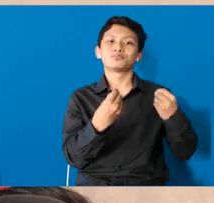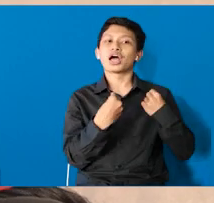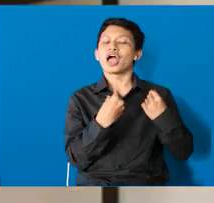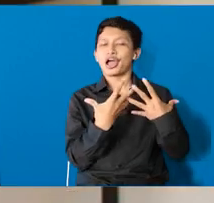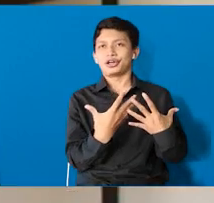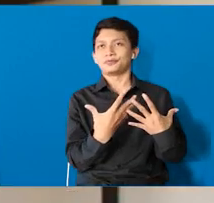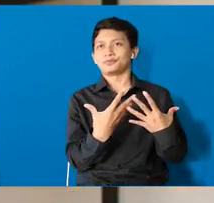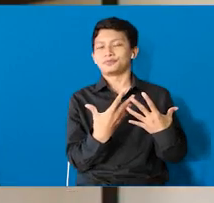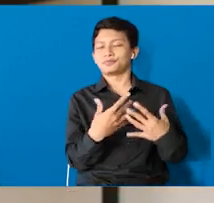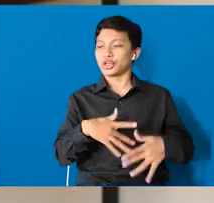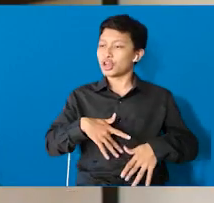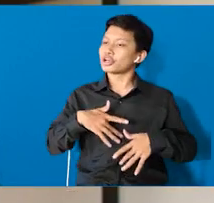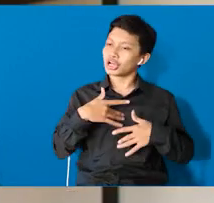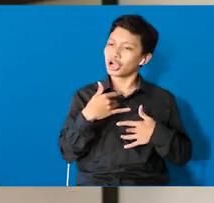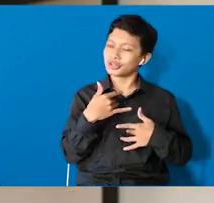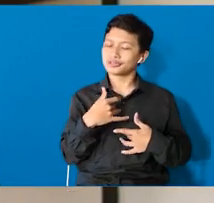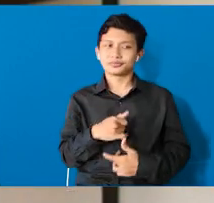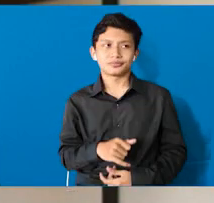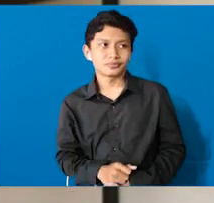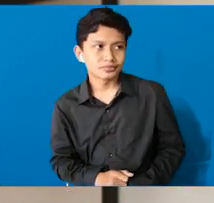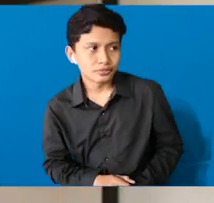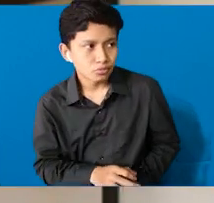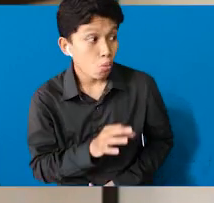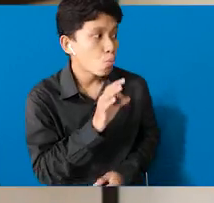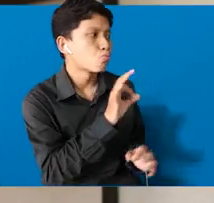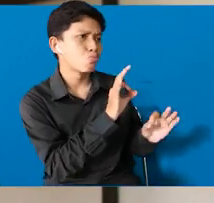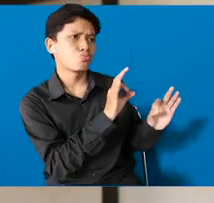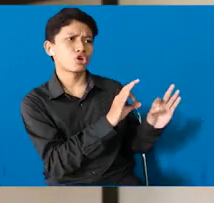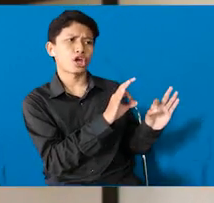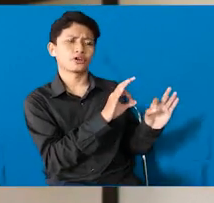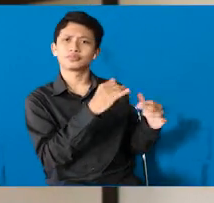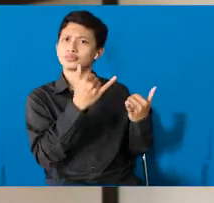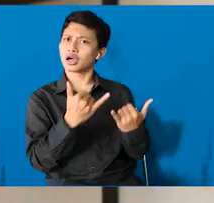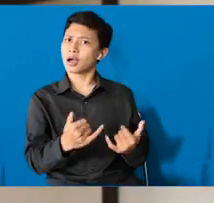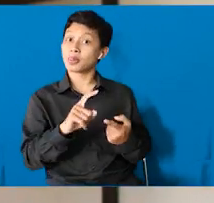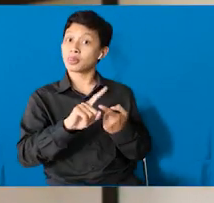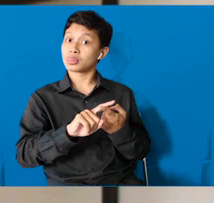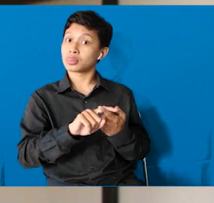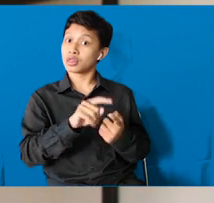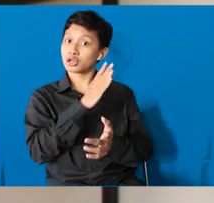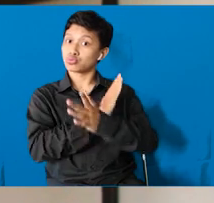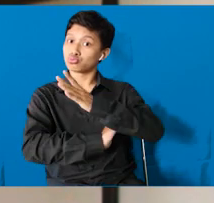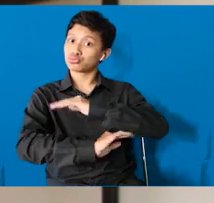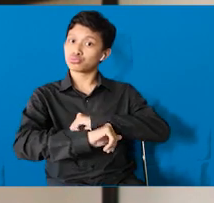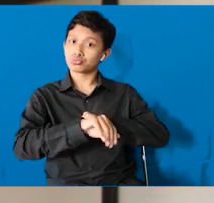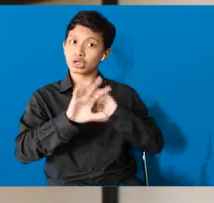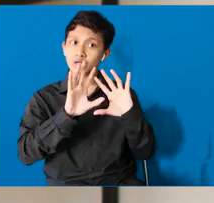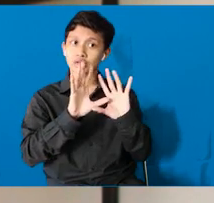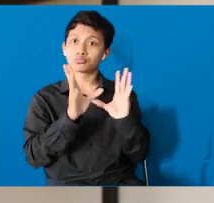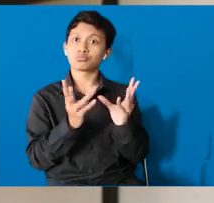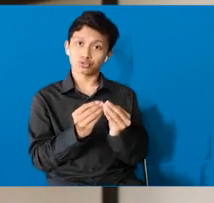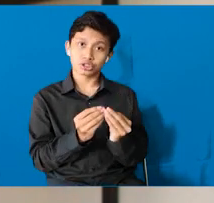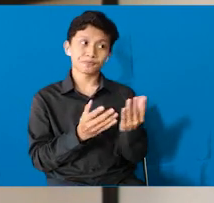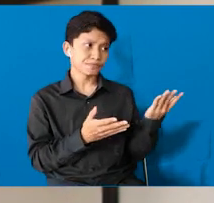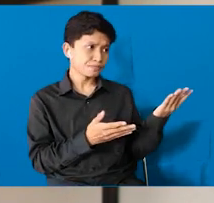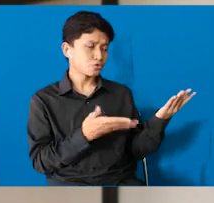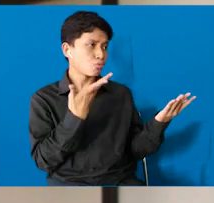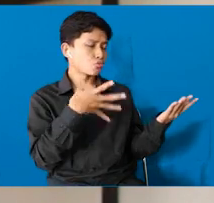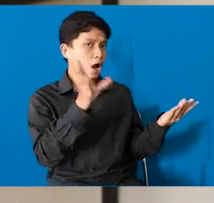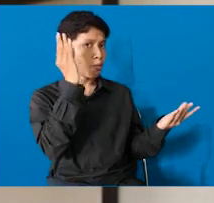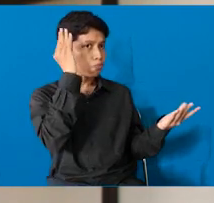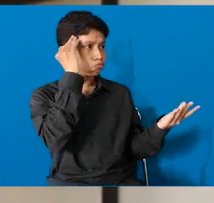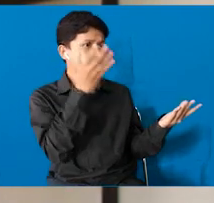teman-teman. Yang dirasakan begitu ya. Baik, Sobat Inklusi, kalau kita bisa meng-highlight apa beberapa yang